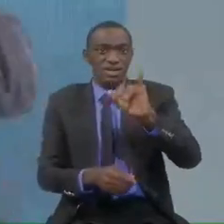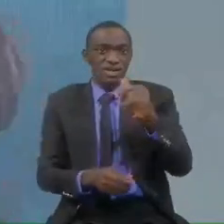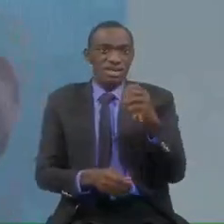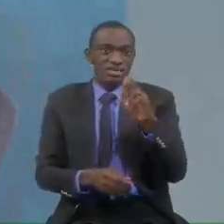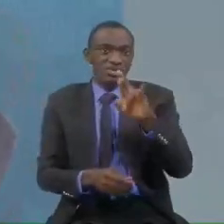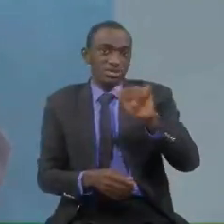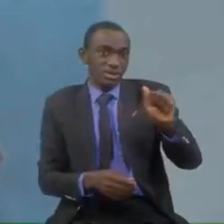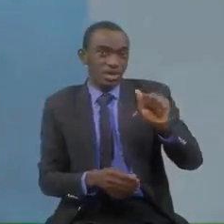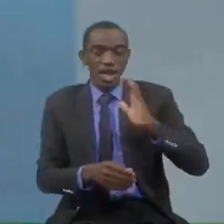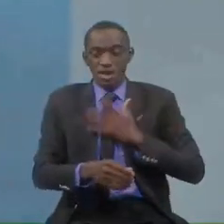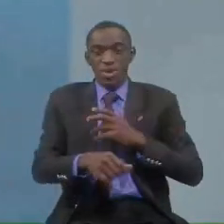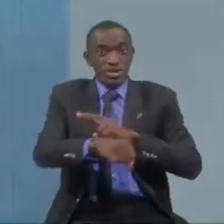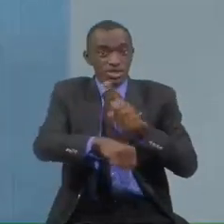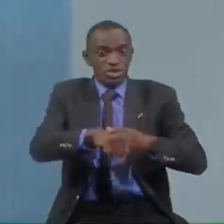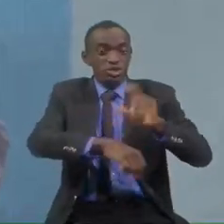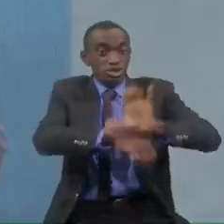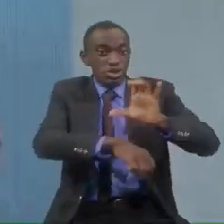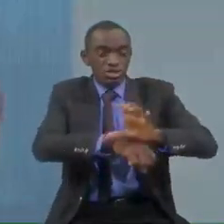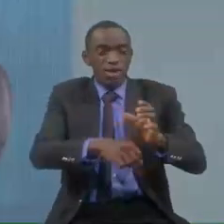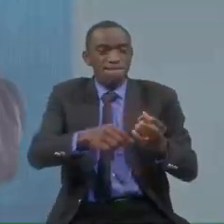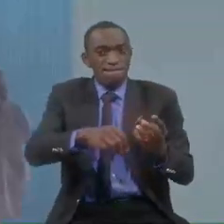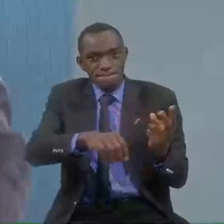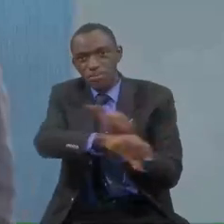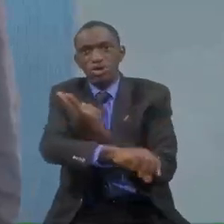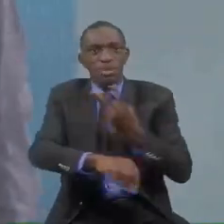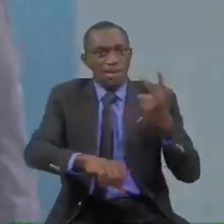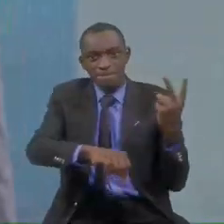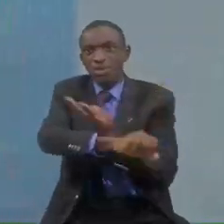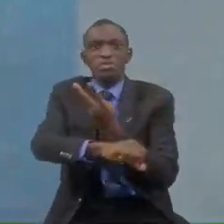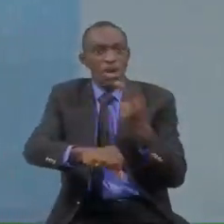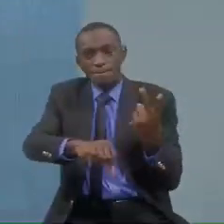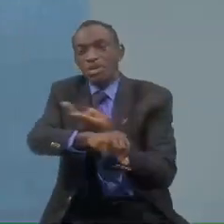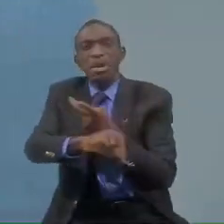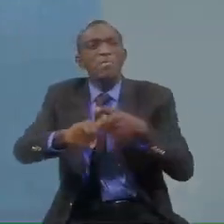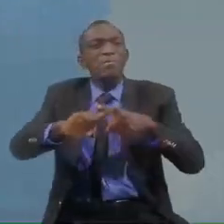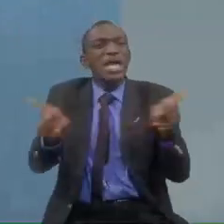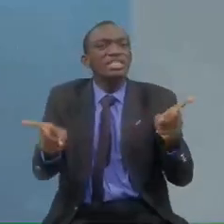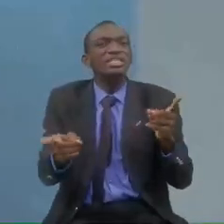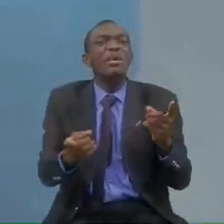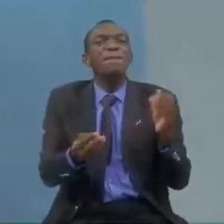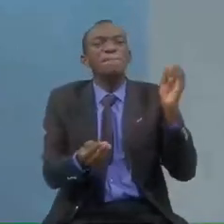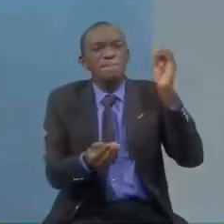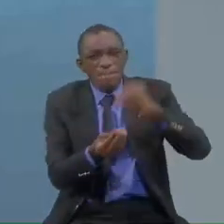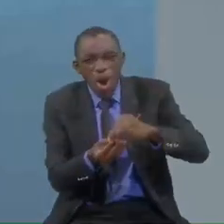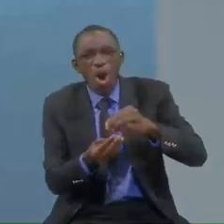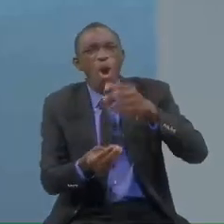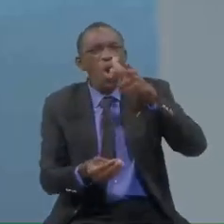a beaucoup d'églises, mais il y a plus de corruption dans l'église